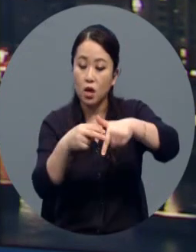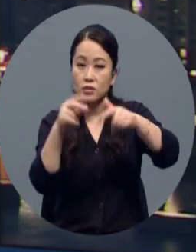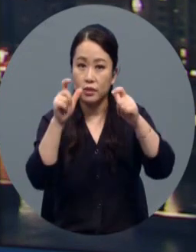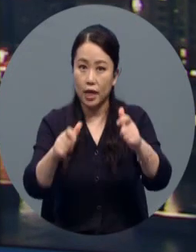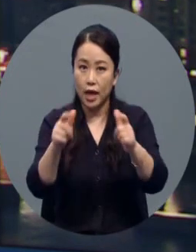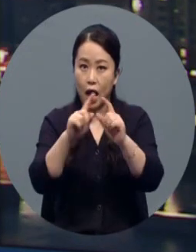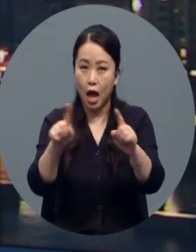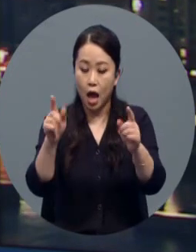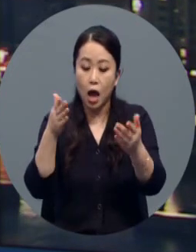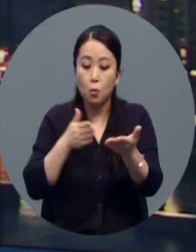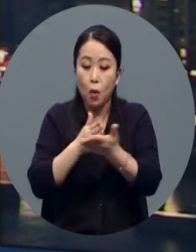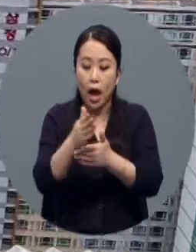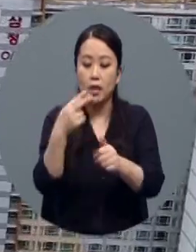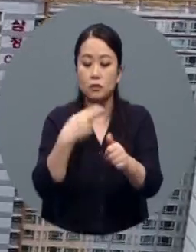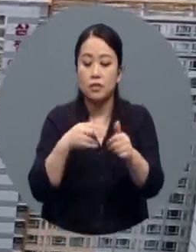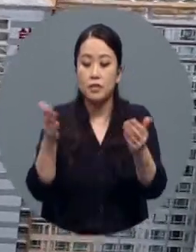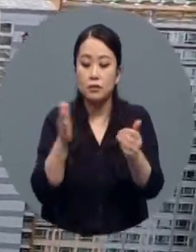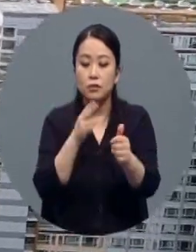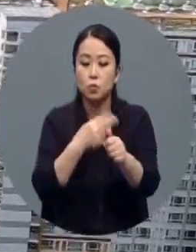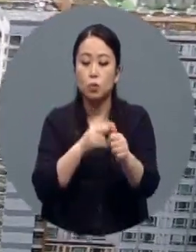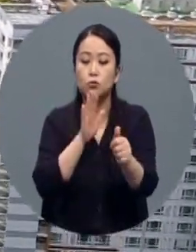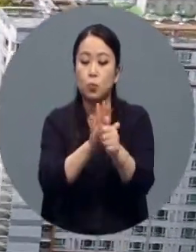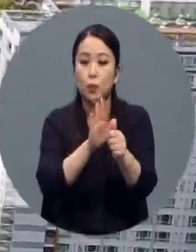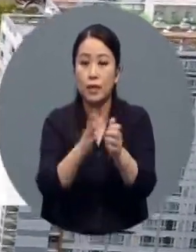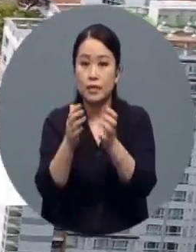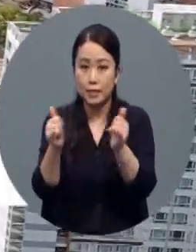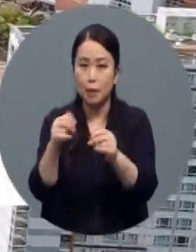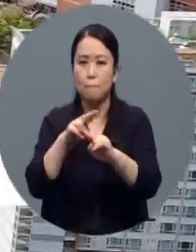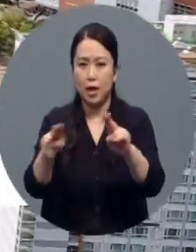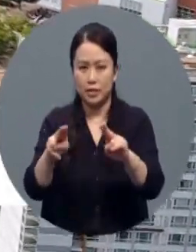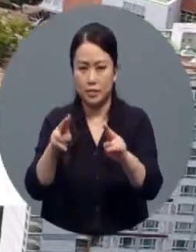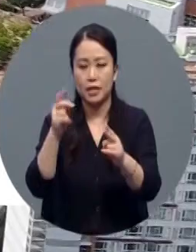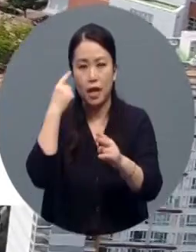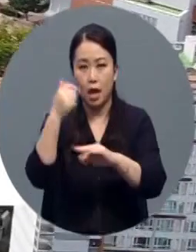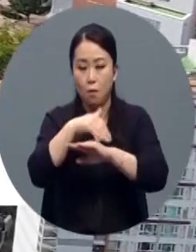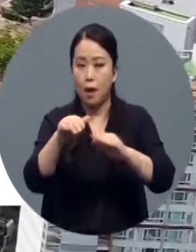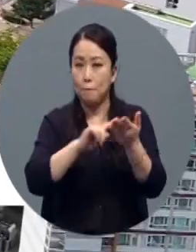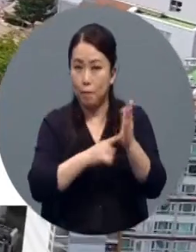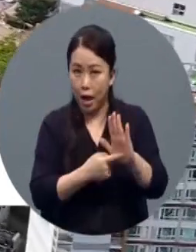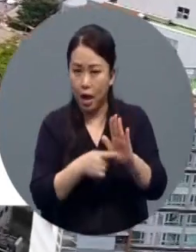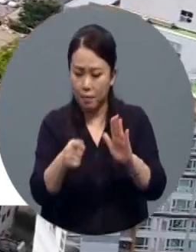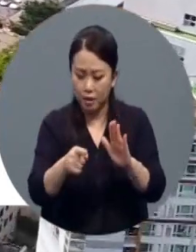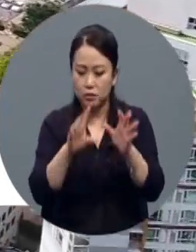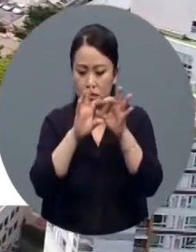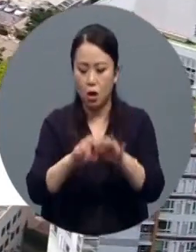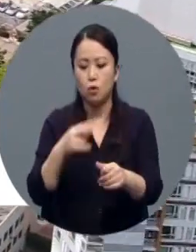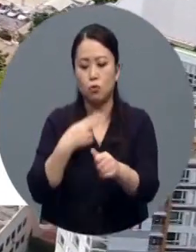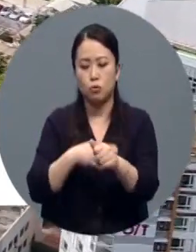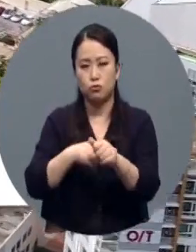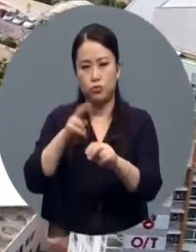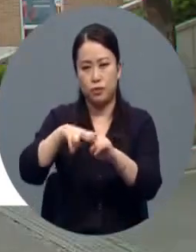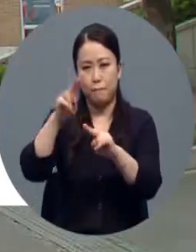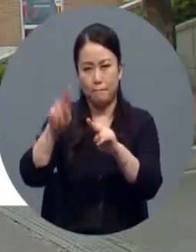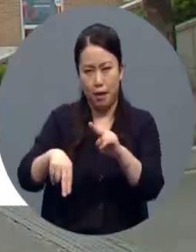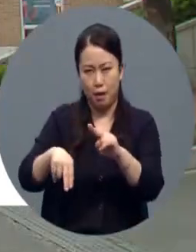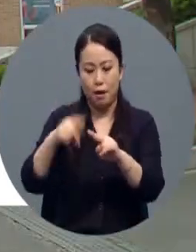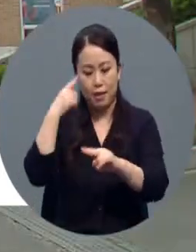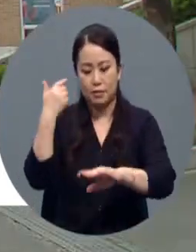경성대가 학과 조교 폐지 방침을 밝힌 가운데 학과장 등 보직 교수들이 잇따라 사퇴서를 제출하며 반발하고